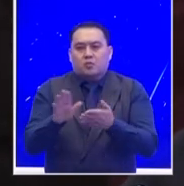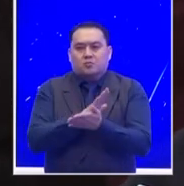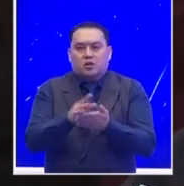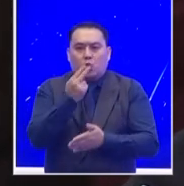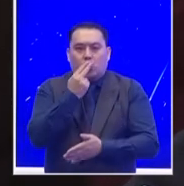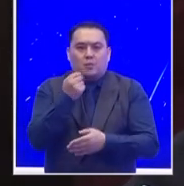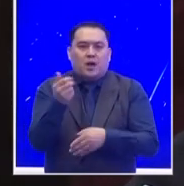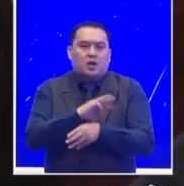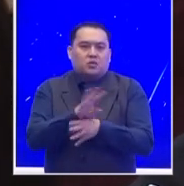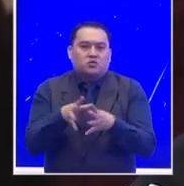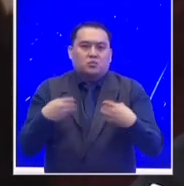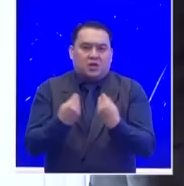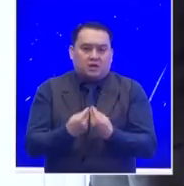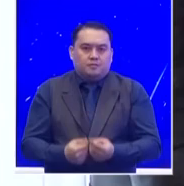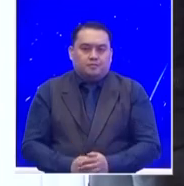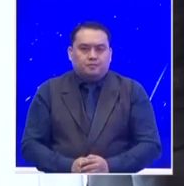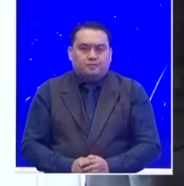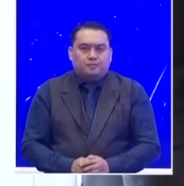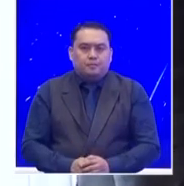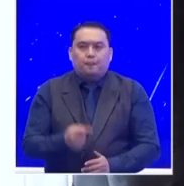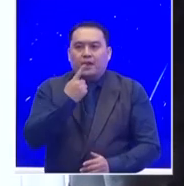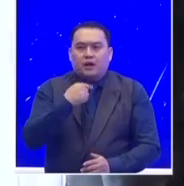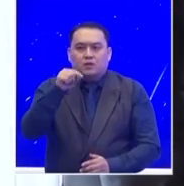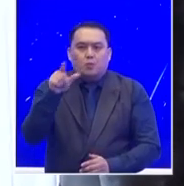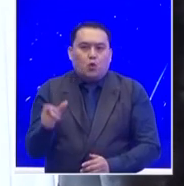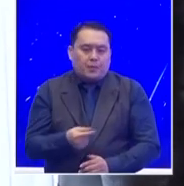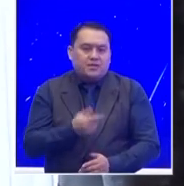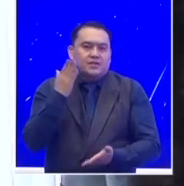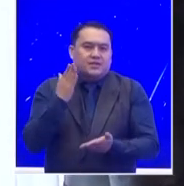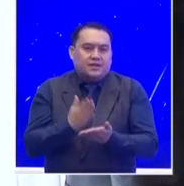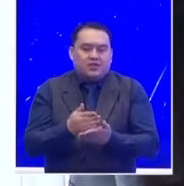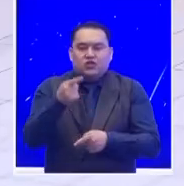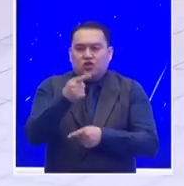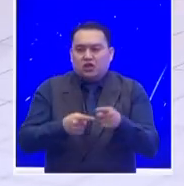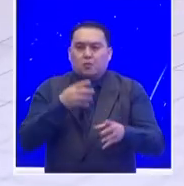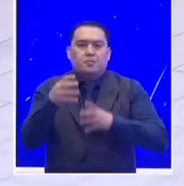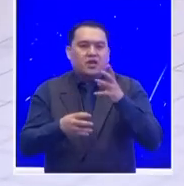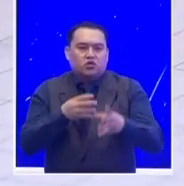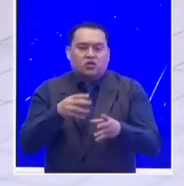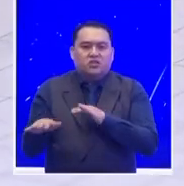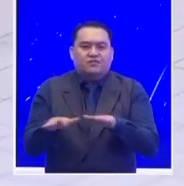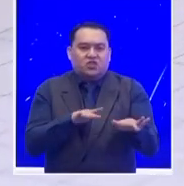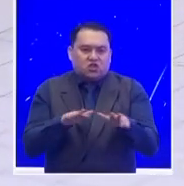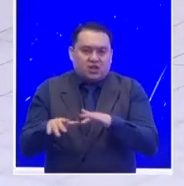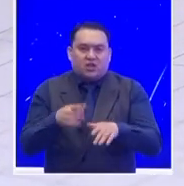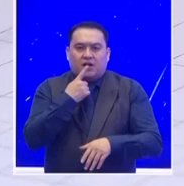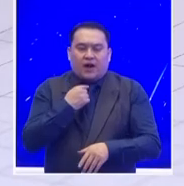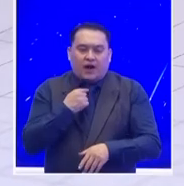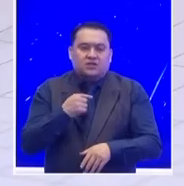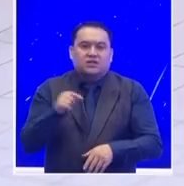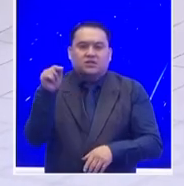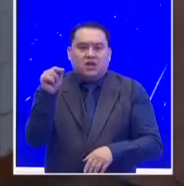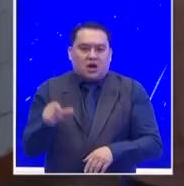кормят членов малоимущих семей. «Красный полумесяц» Казахстана является частью международного движения «Красного креста» и